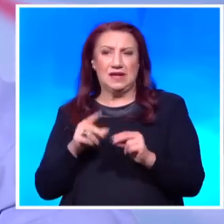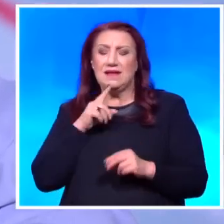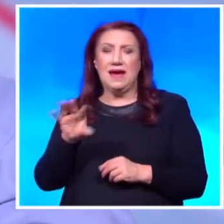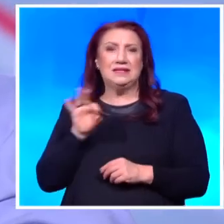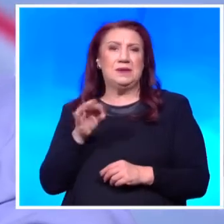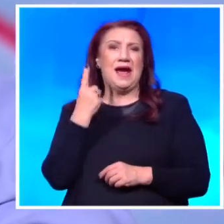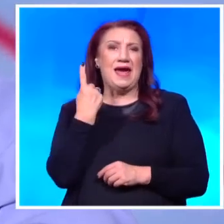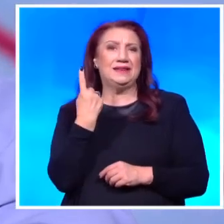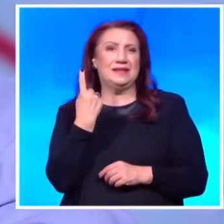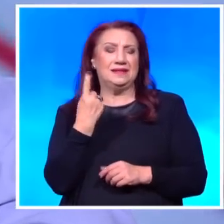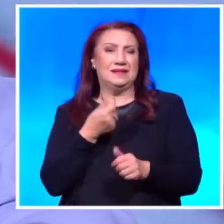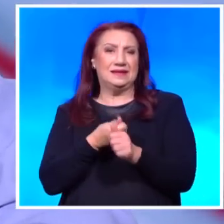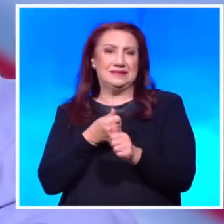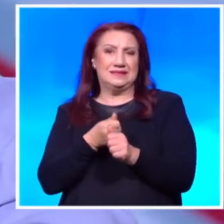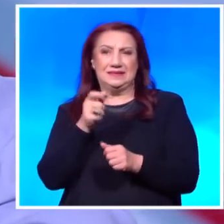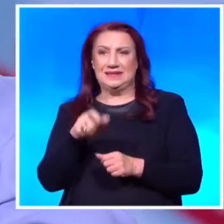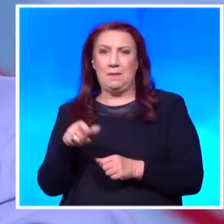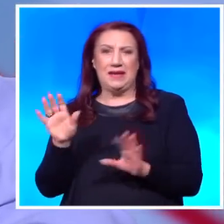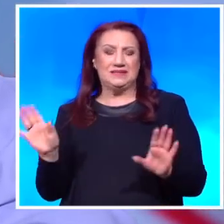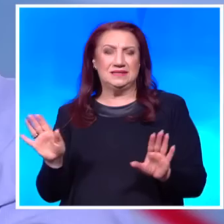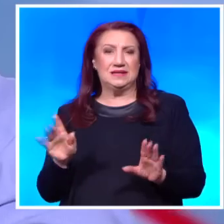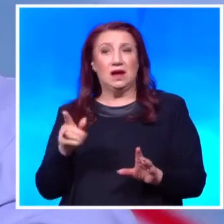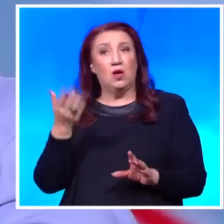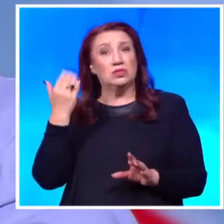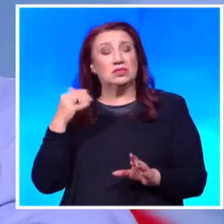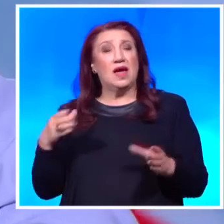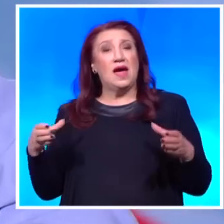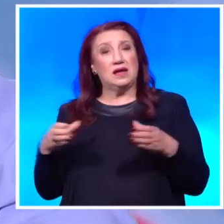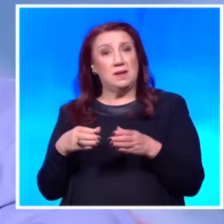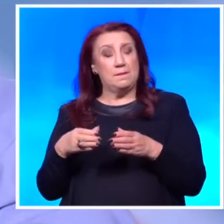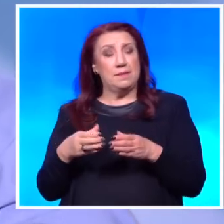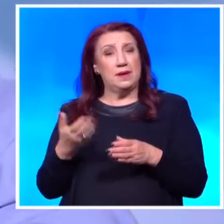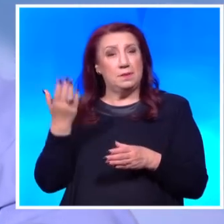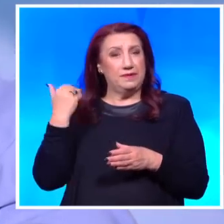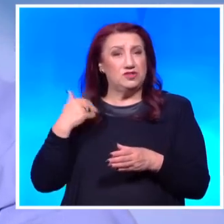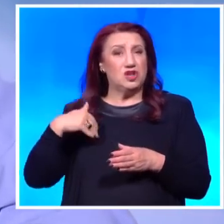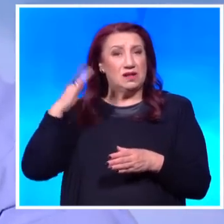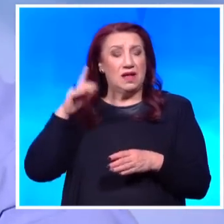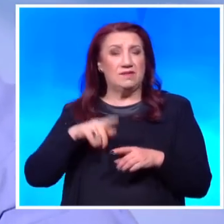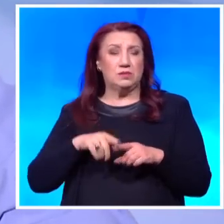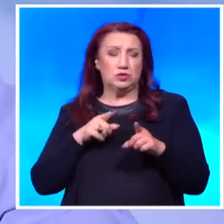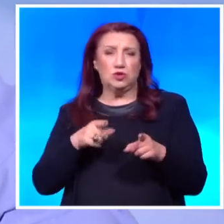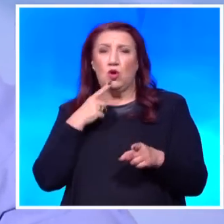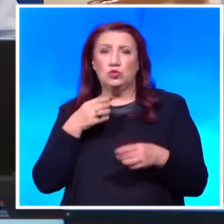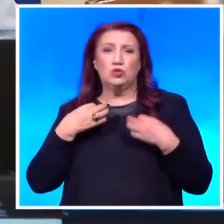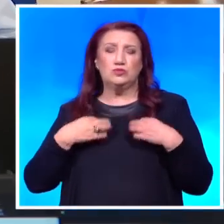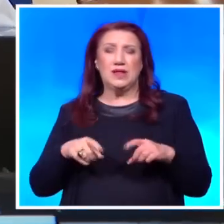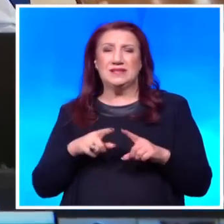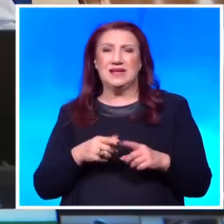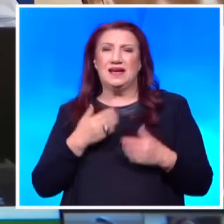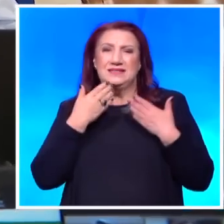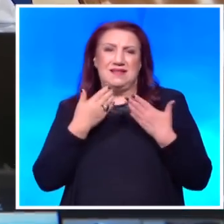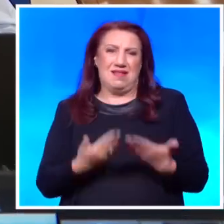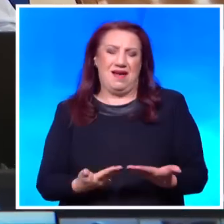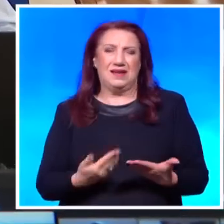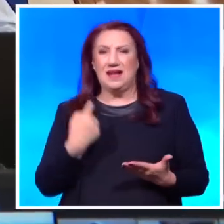един от заместниците, т.е. от екипа на бившия главен прокурор, който беше отстранен за уронване престижа на съдебната власт. На този